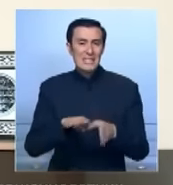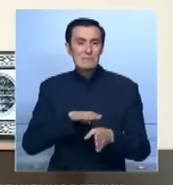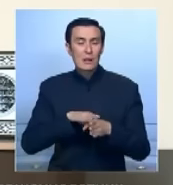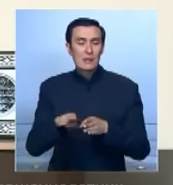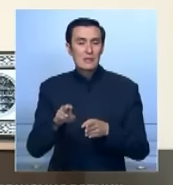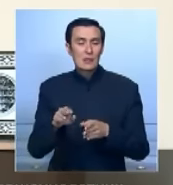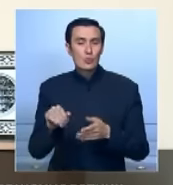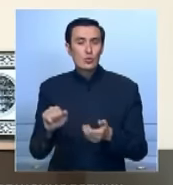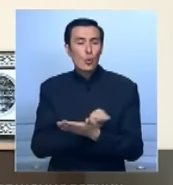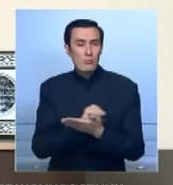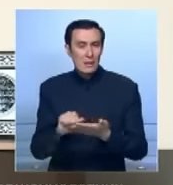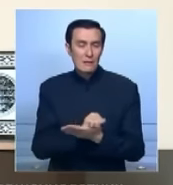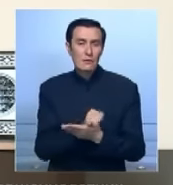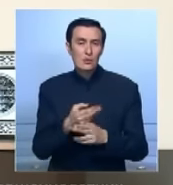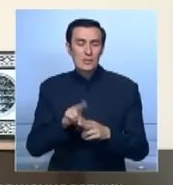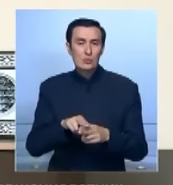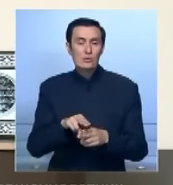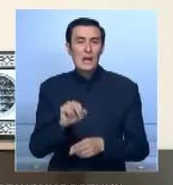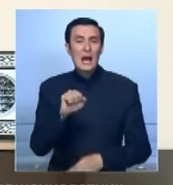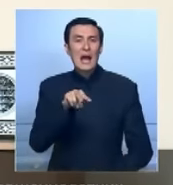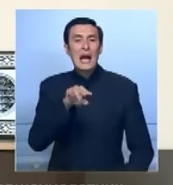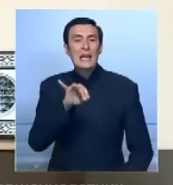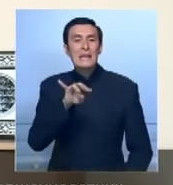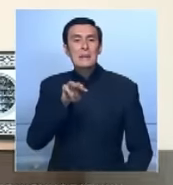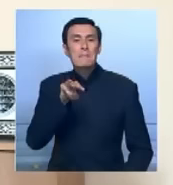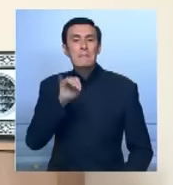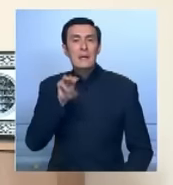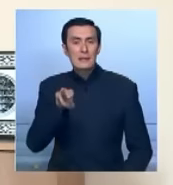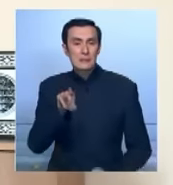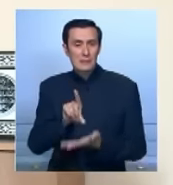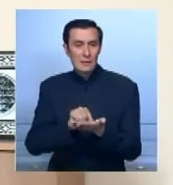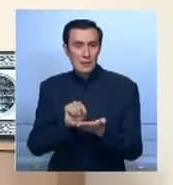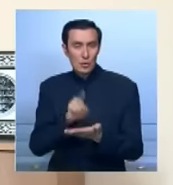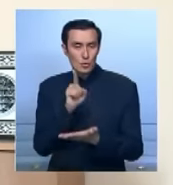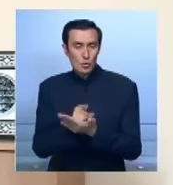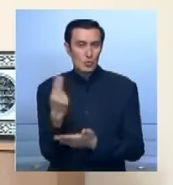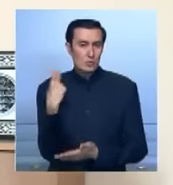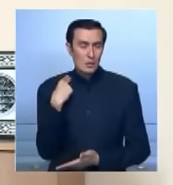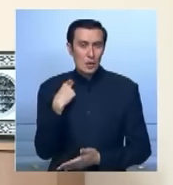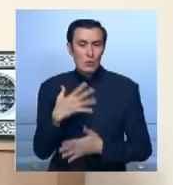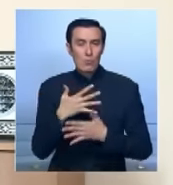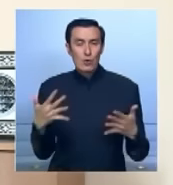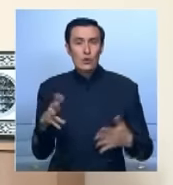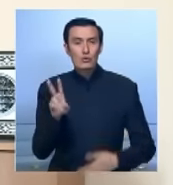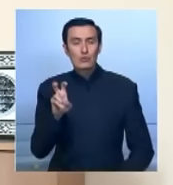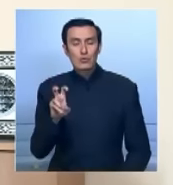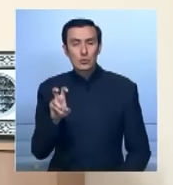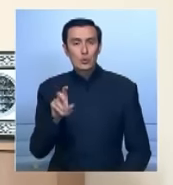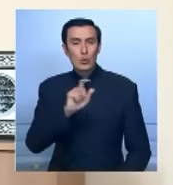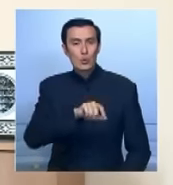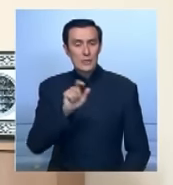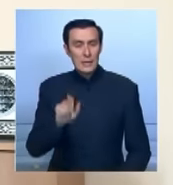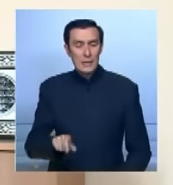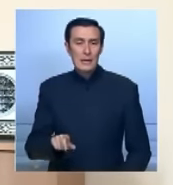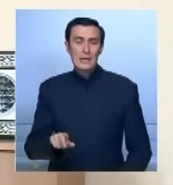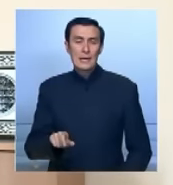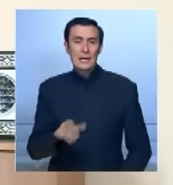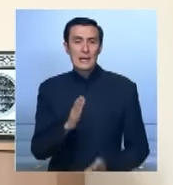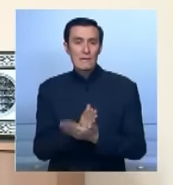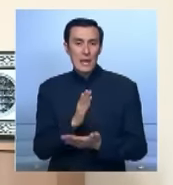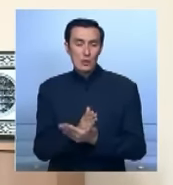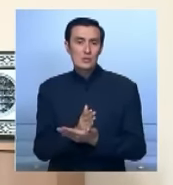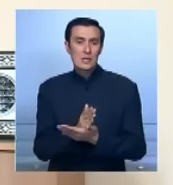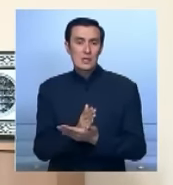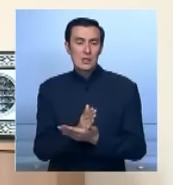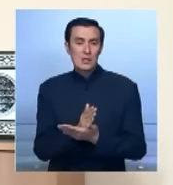исполнительных документов, это я имею в виду по алиментам платежам, из которых более 200 лиц являются,